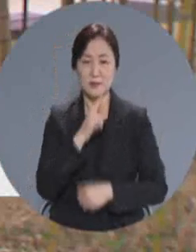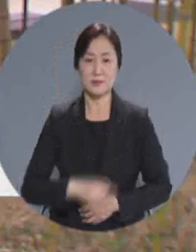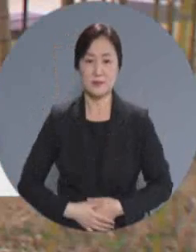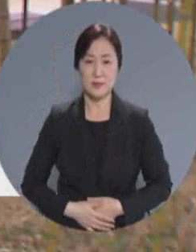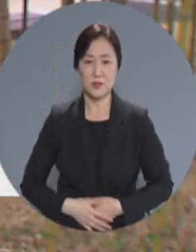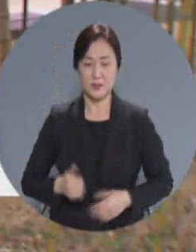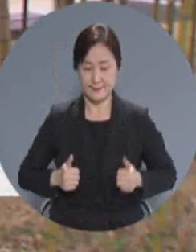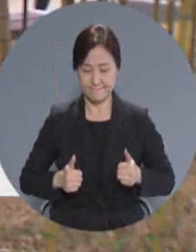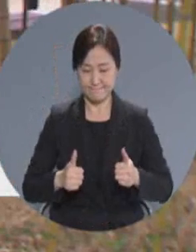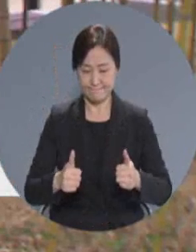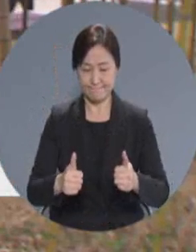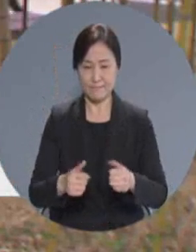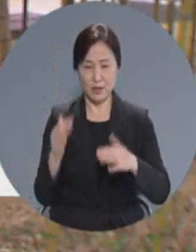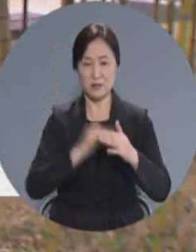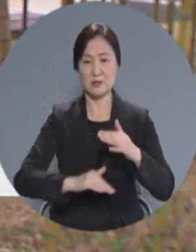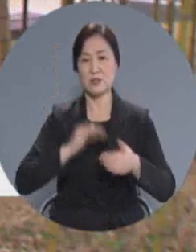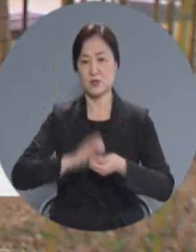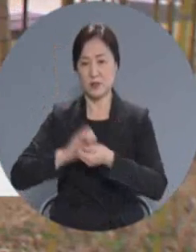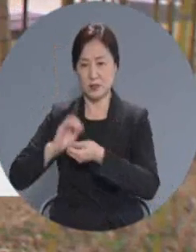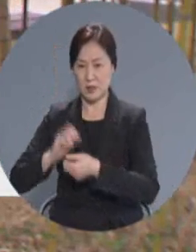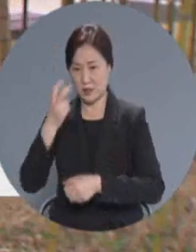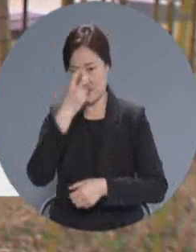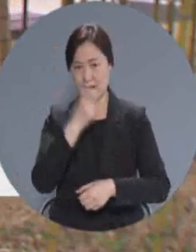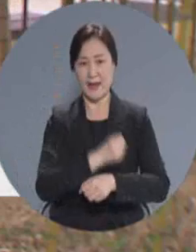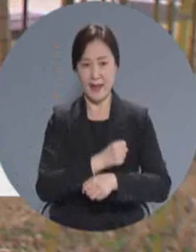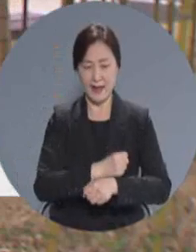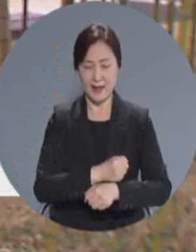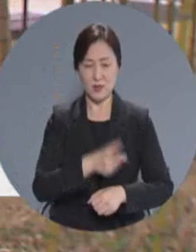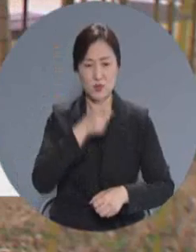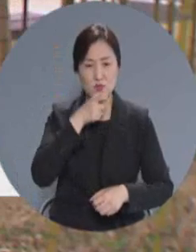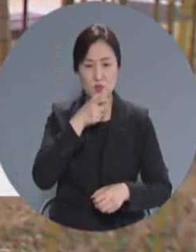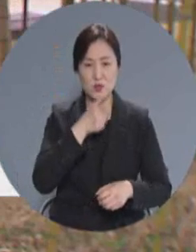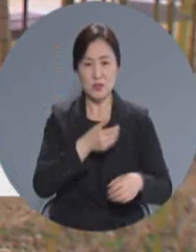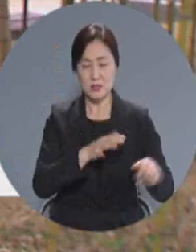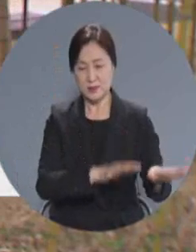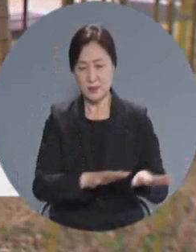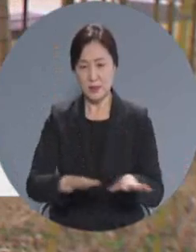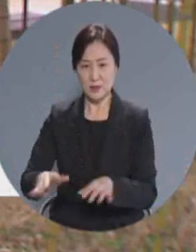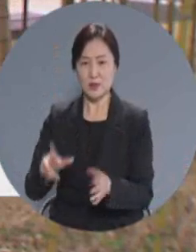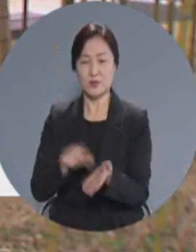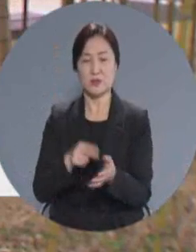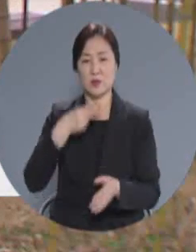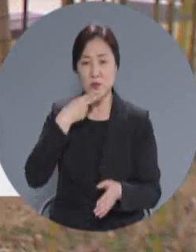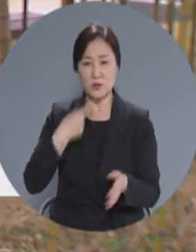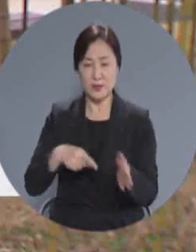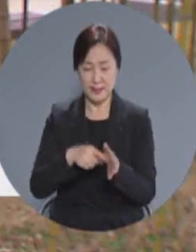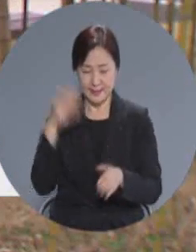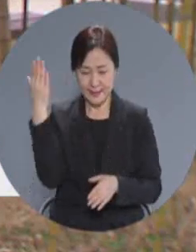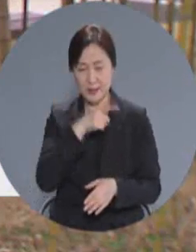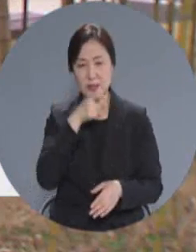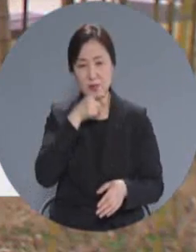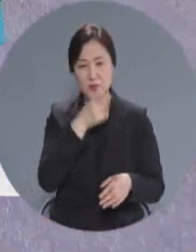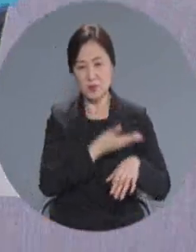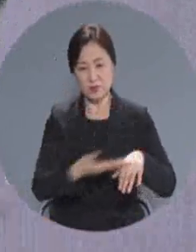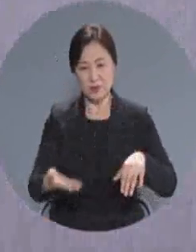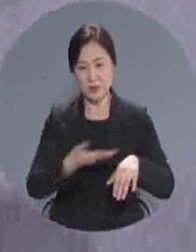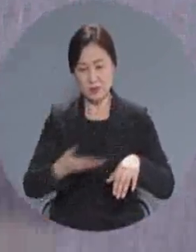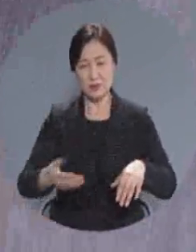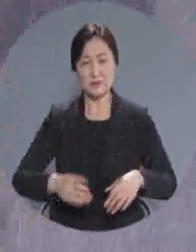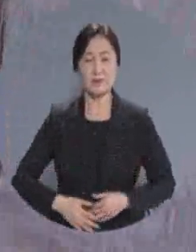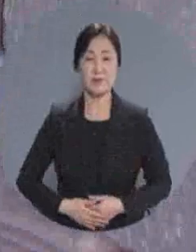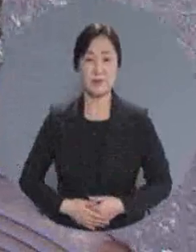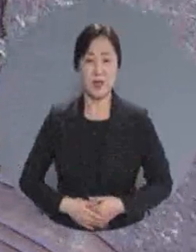성실하게 주기적으로 관리해서 하루 지역 수계에 문제가 없도록 깨끗한 물이 내려가도록.